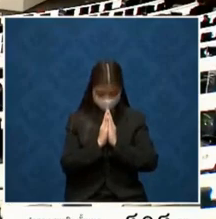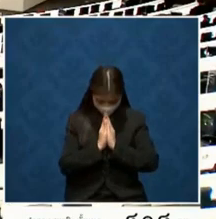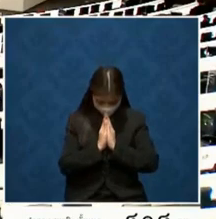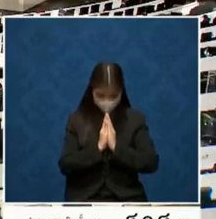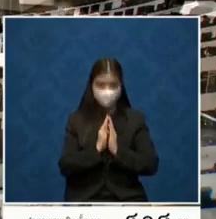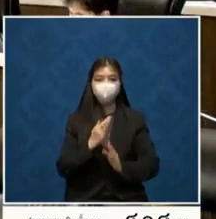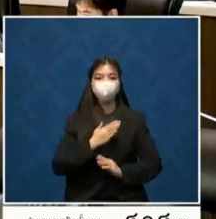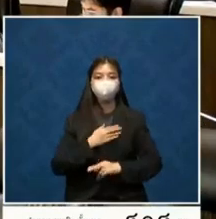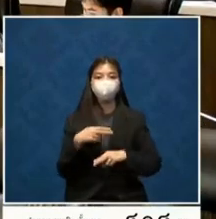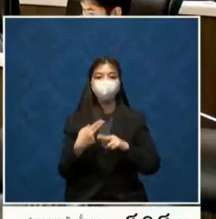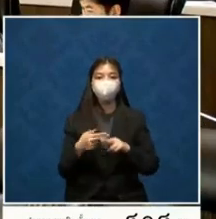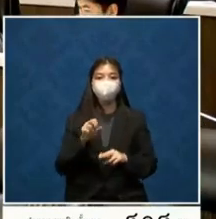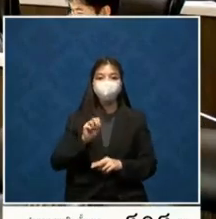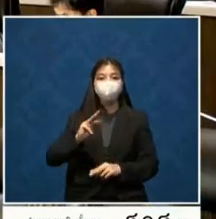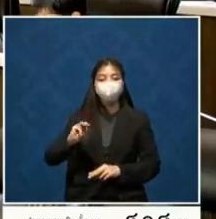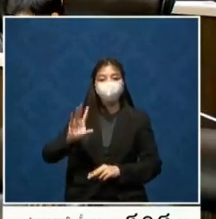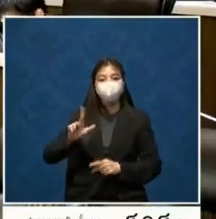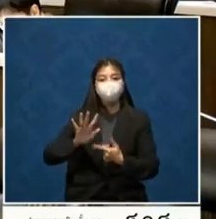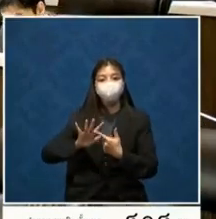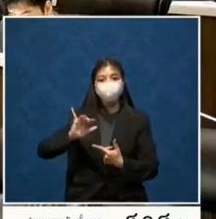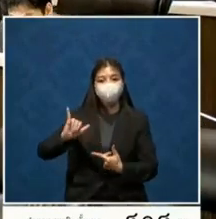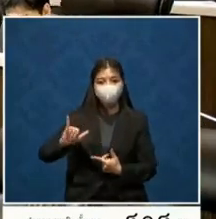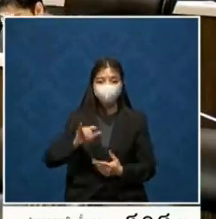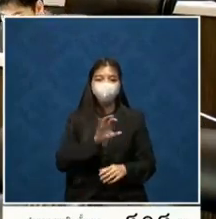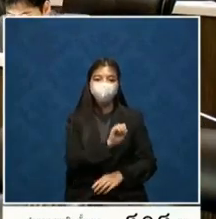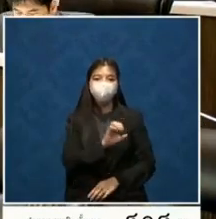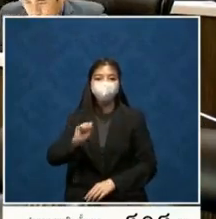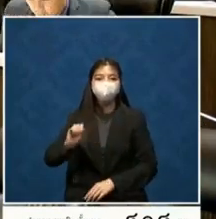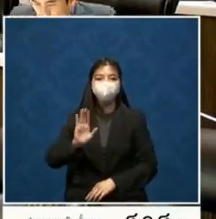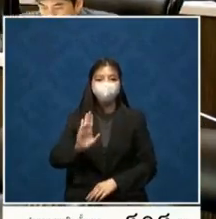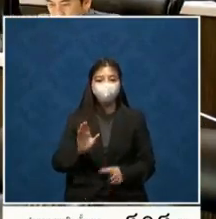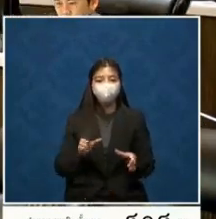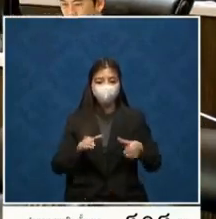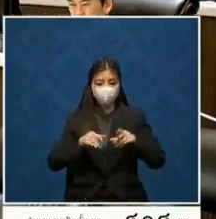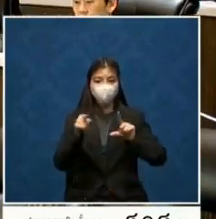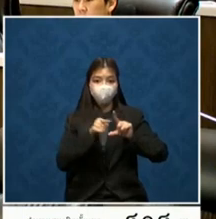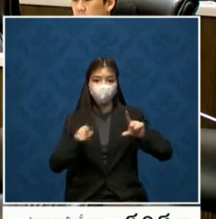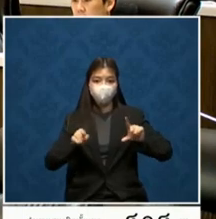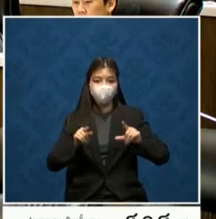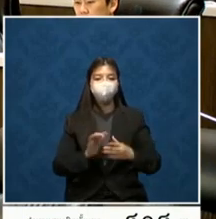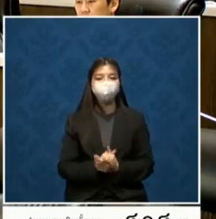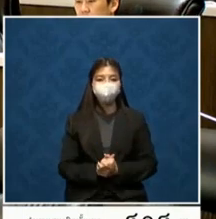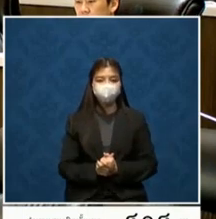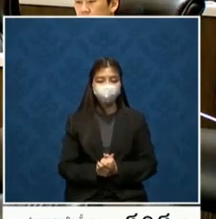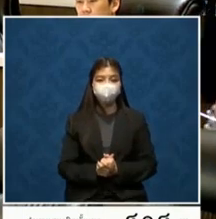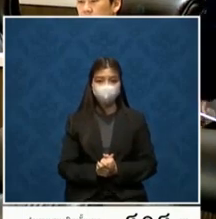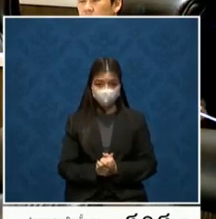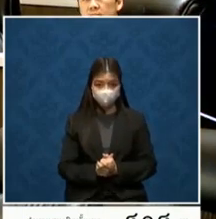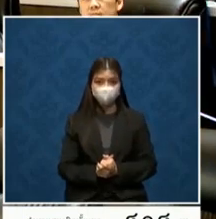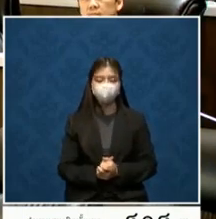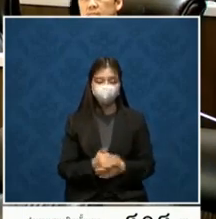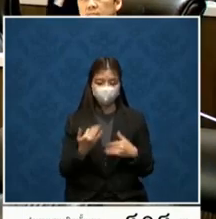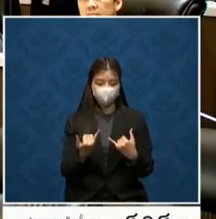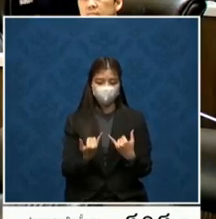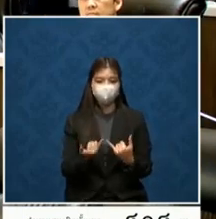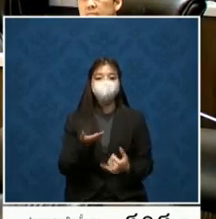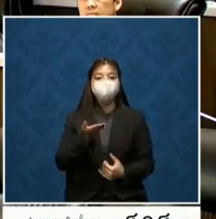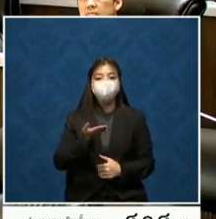เคารพผมสมชายฝั่งชลกิจสมาธิสภาผู้แทนราษฎรบัญชีรายชื่อพรรคก้าวไกลครับก็ต้องขออนุญาตท่านประธาน